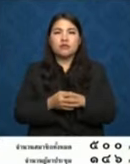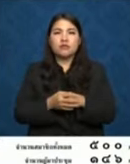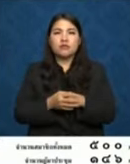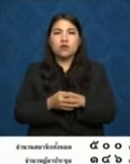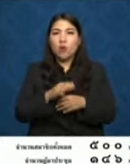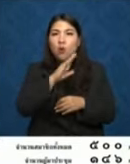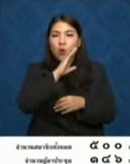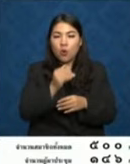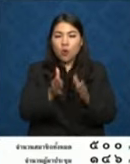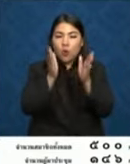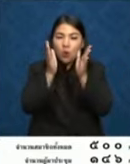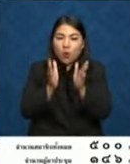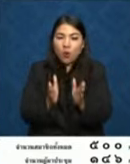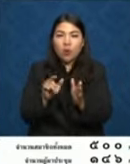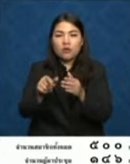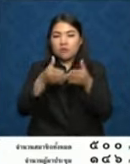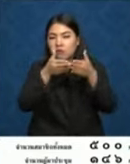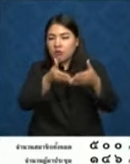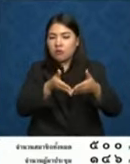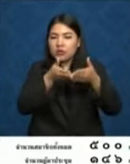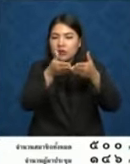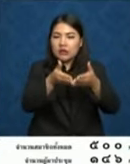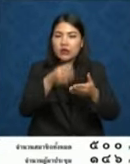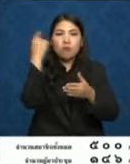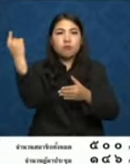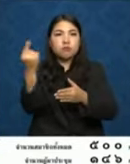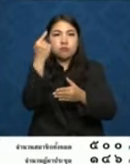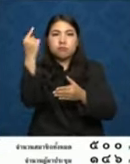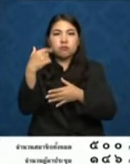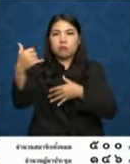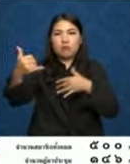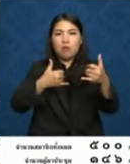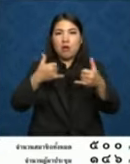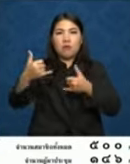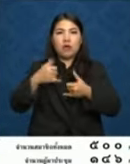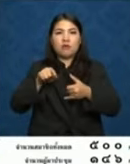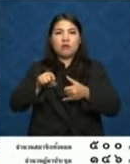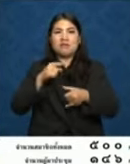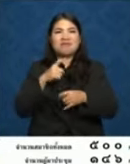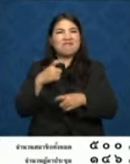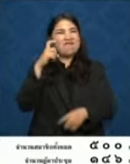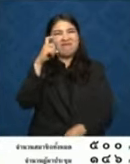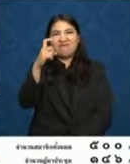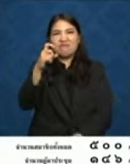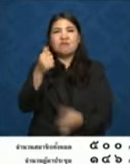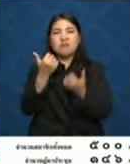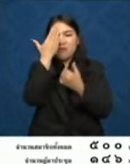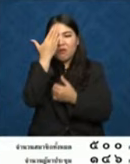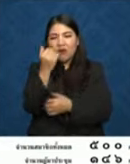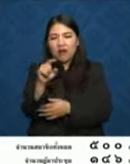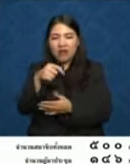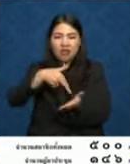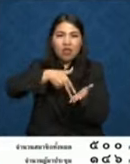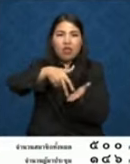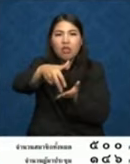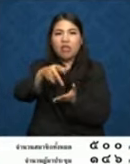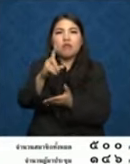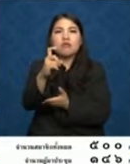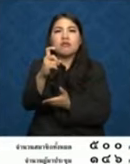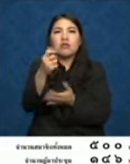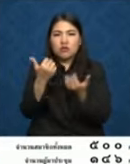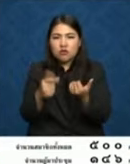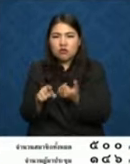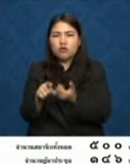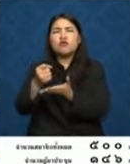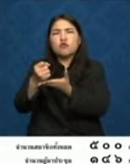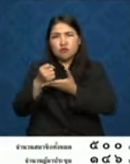ผู้สัญจรและนักท่องเที่ยวที่จะลงเรือเข้ามาเดินมายังวัดเนี่ยเดินไม่ได้มันขาดตอนนั้นขอให้กรมเจ้าท่าหรือหน่วยงานที่เกี่ยวข้องเนี่ยช่